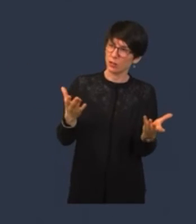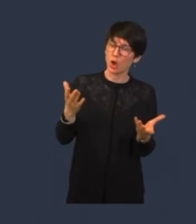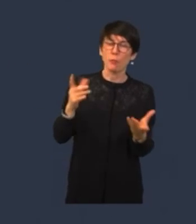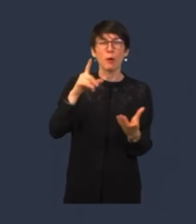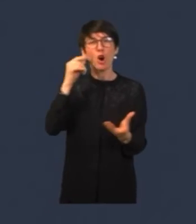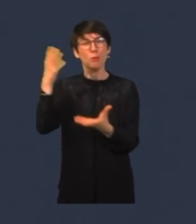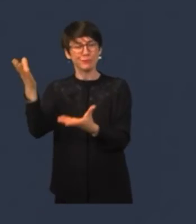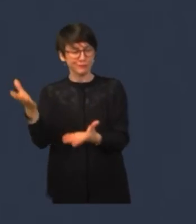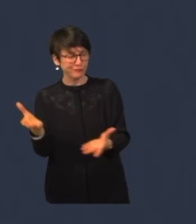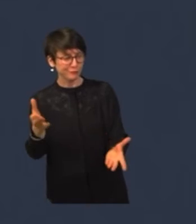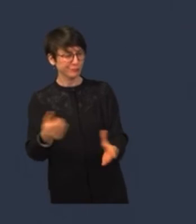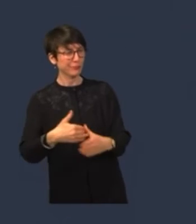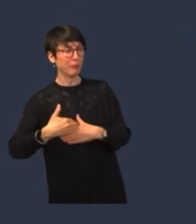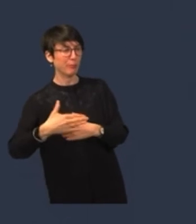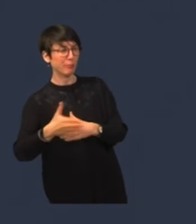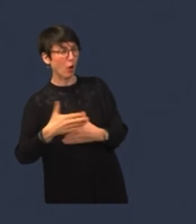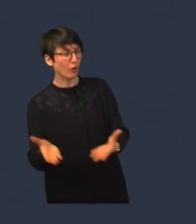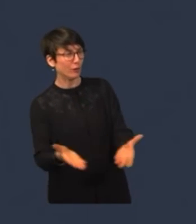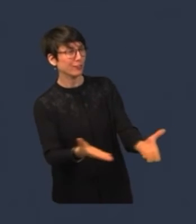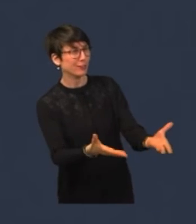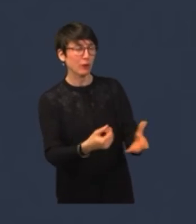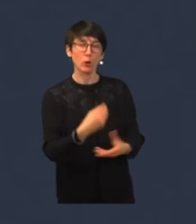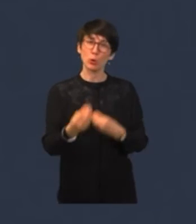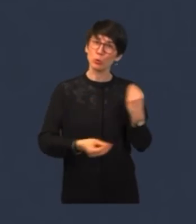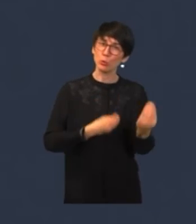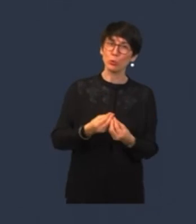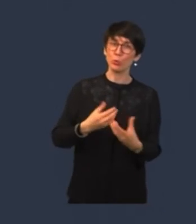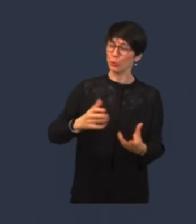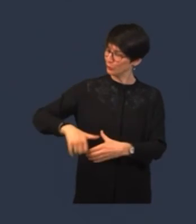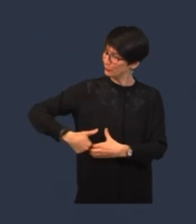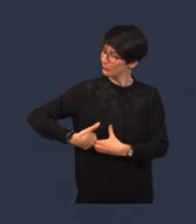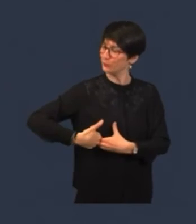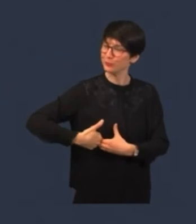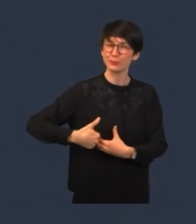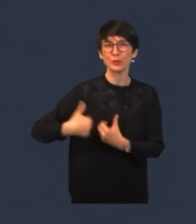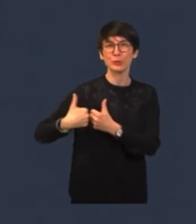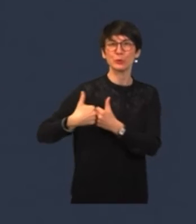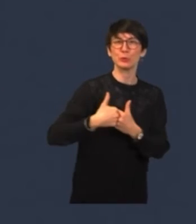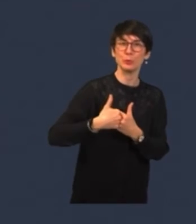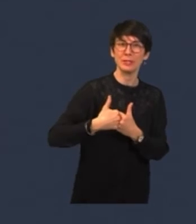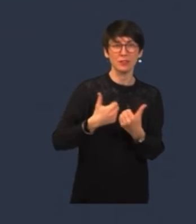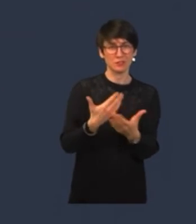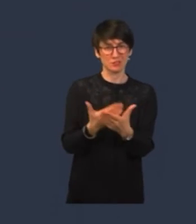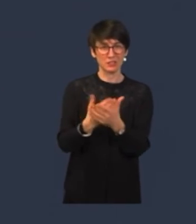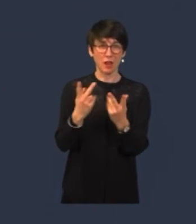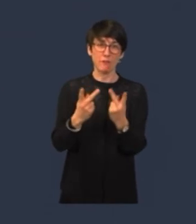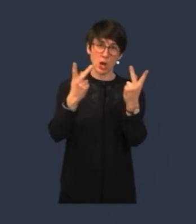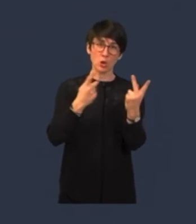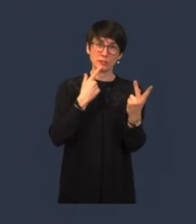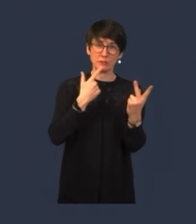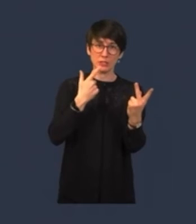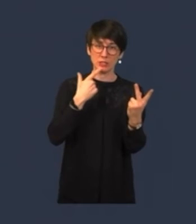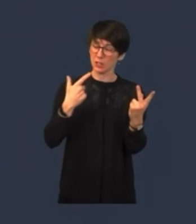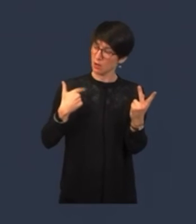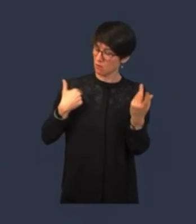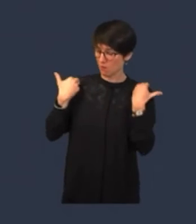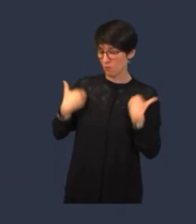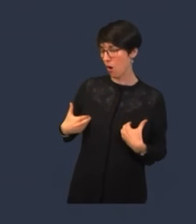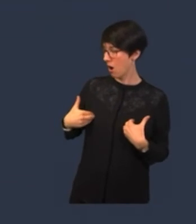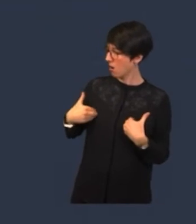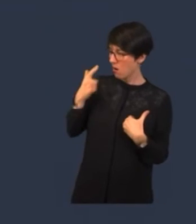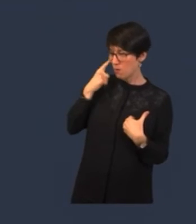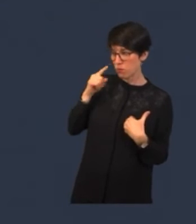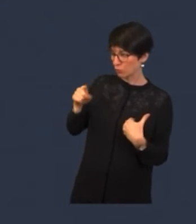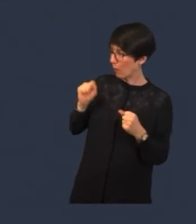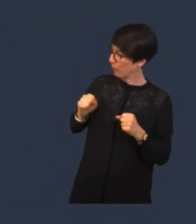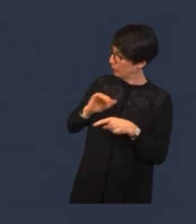porte ouverte au restaurant, un bras proposé devant une flaque, toutes ces valeurs qui disaient « tu es tout pour moi et je suis tout pour toi. Tu